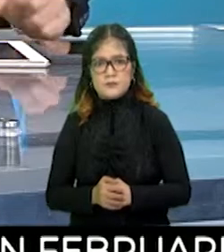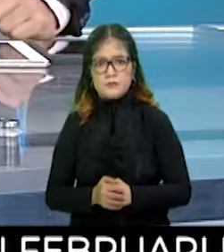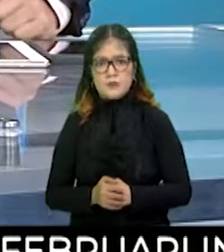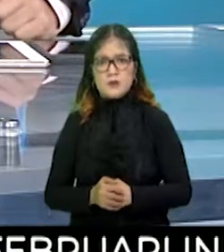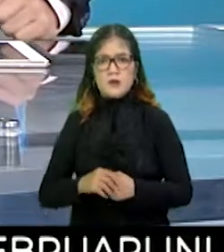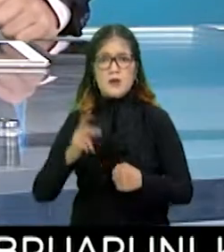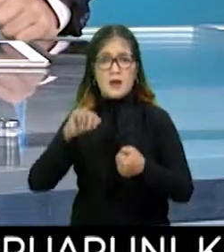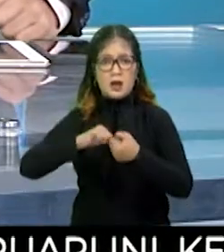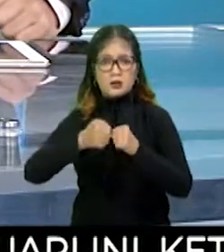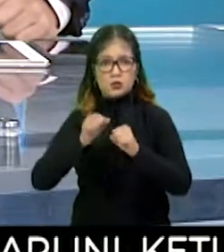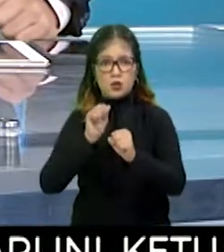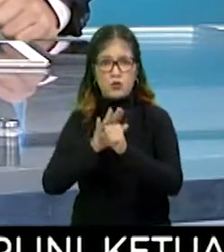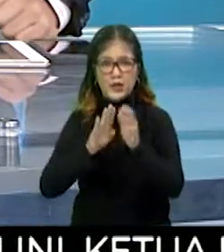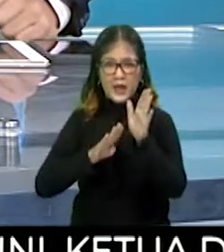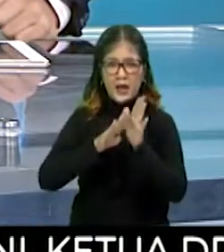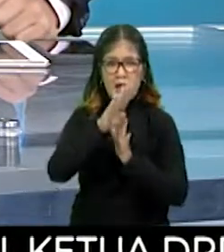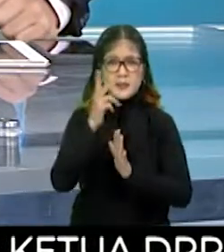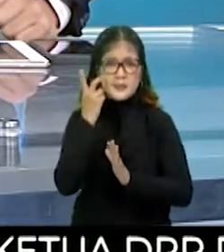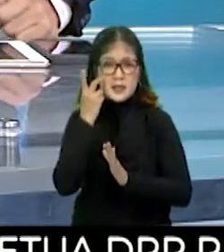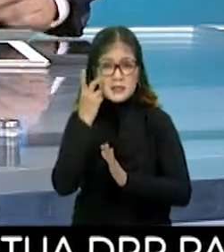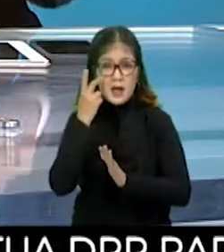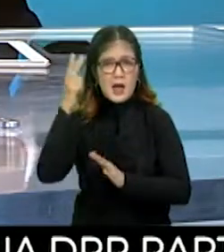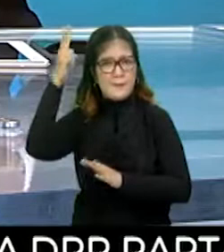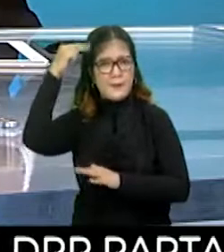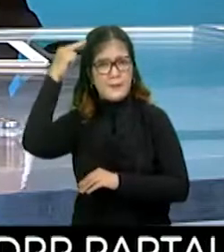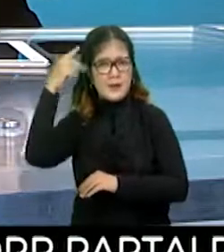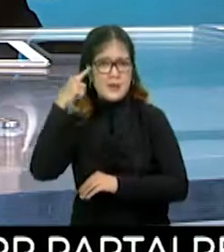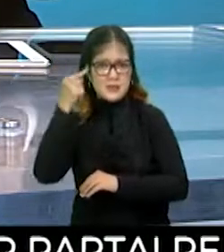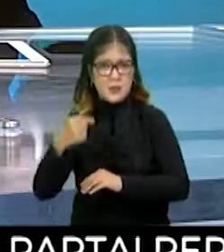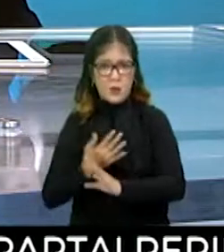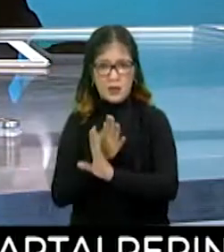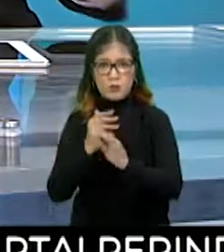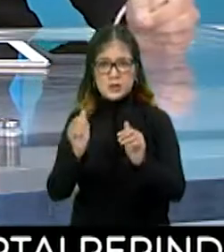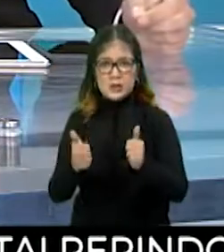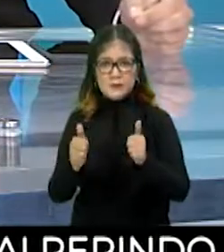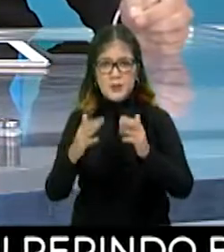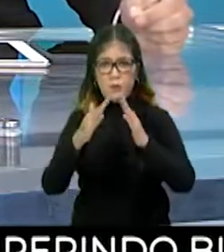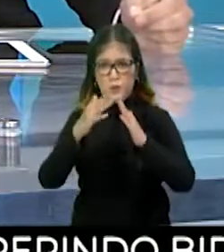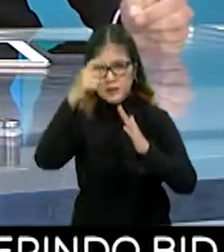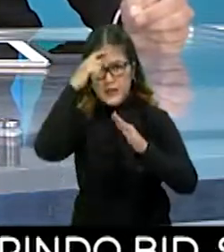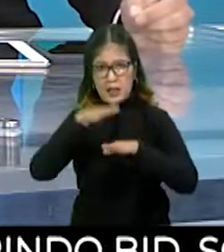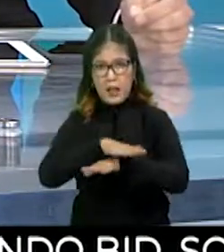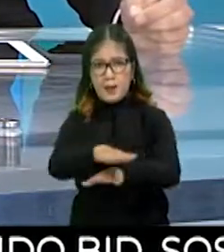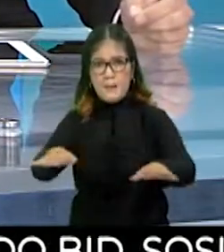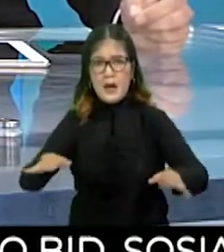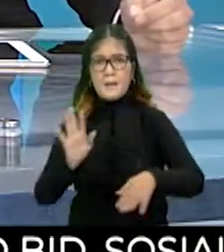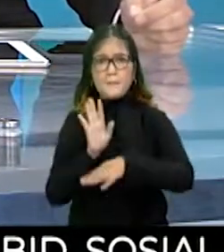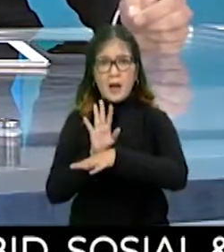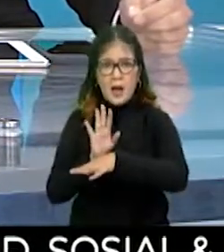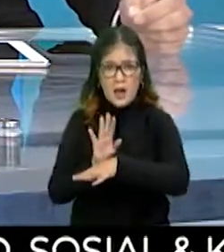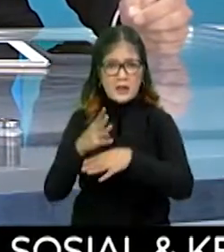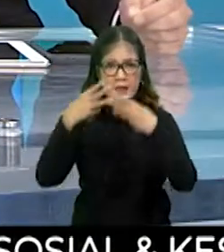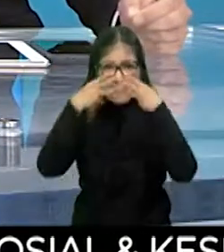Mengantisipasi kenaikan kasus COVID-19, Pemprov Jawa Timur menyiapkan rumah sakit lapangan di Bangkalan dan Malang. Rumah sakit